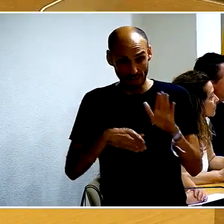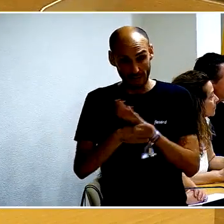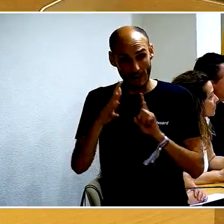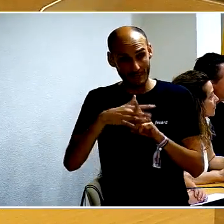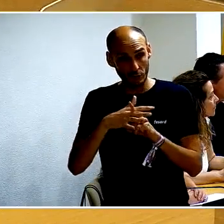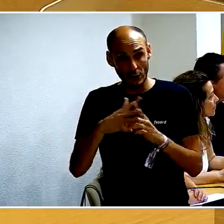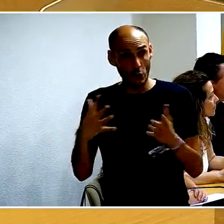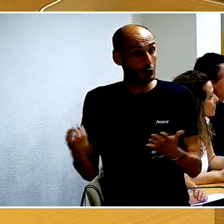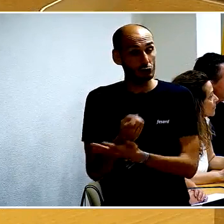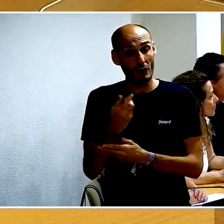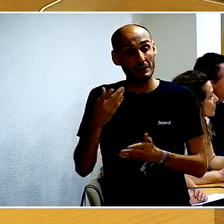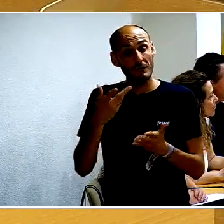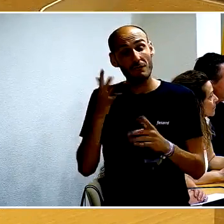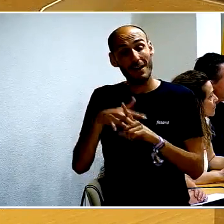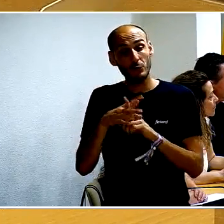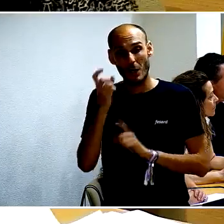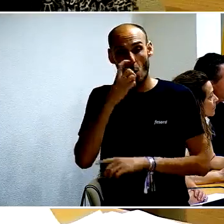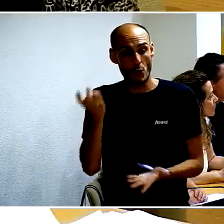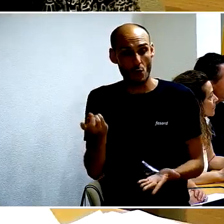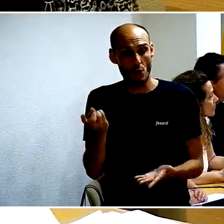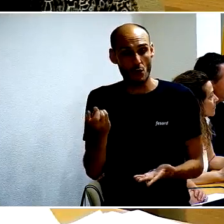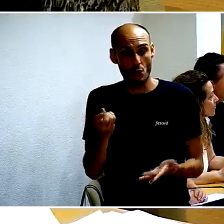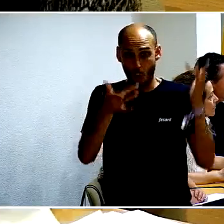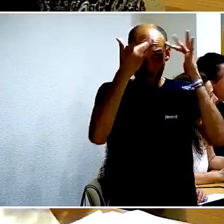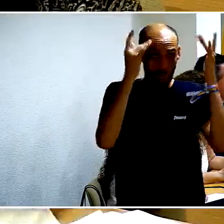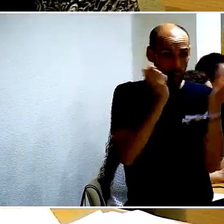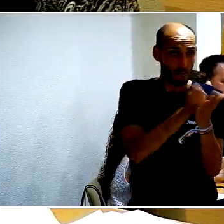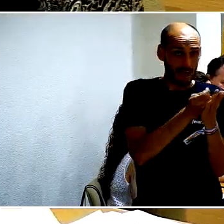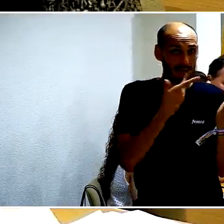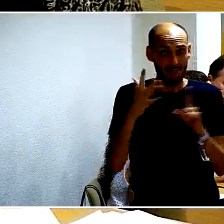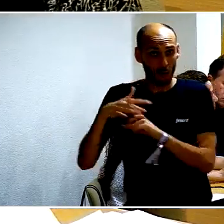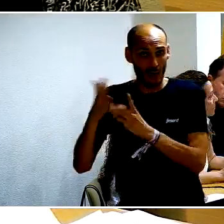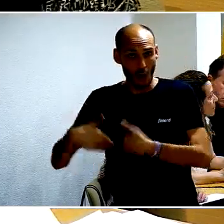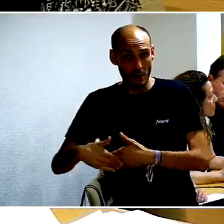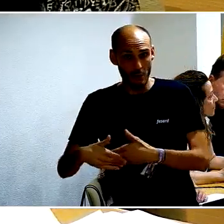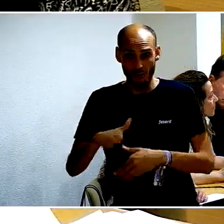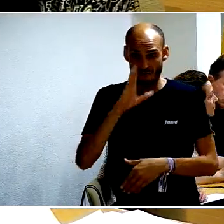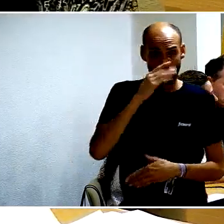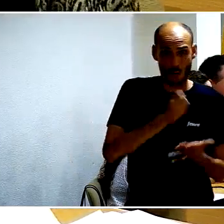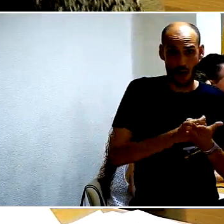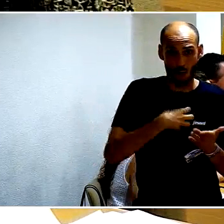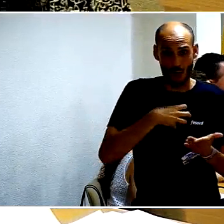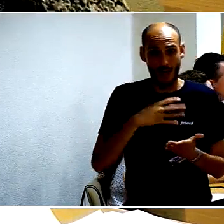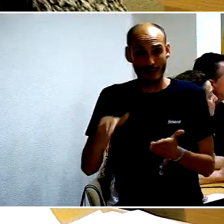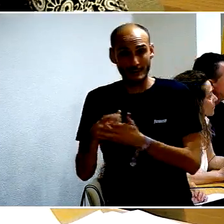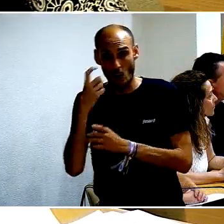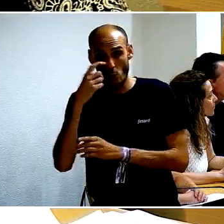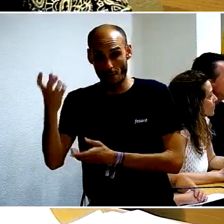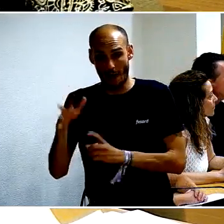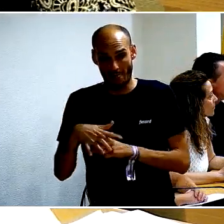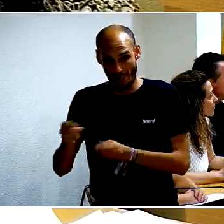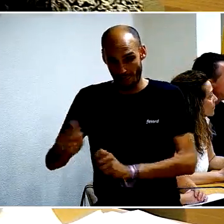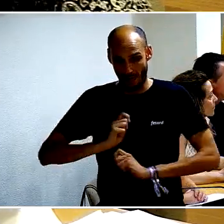entrat totes en juny. Jo no puc pagar en març una factura que no ha entrat, ni la podia pagar en febrer. És impossible. La factura entra en juny